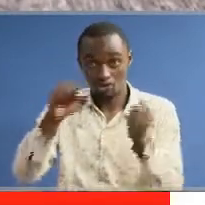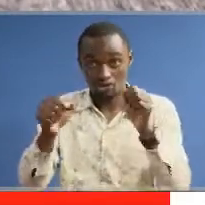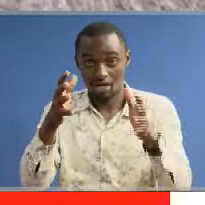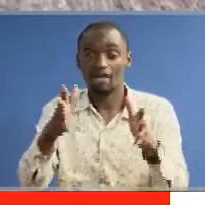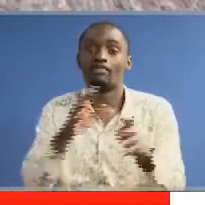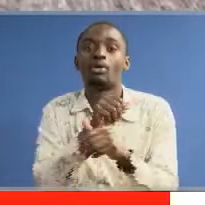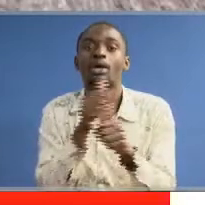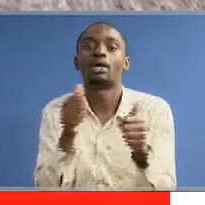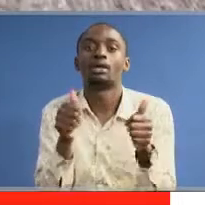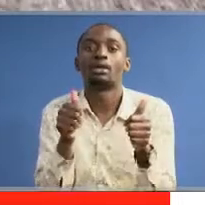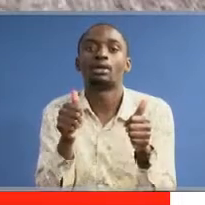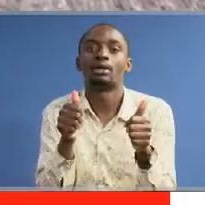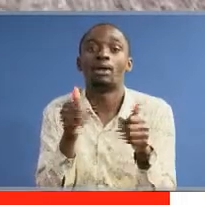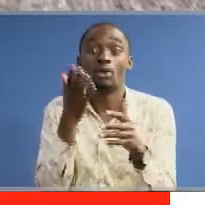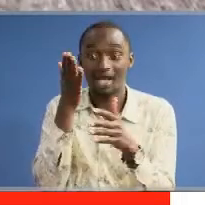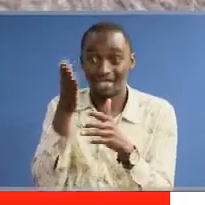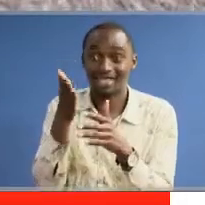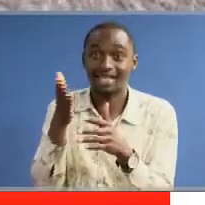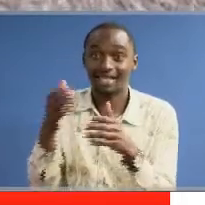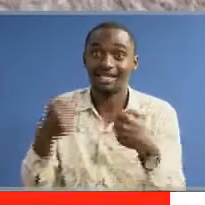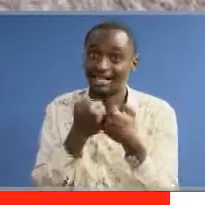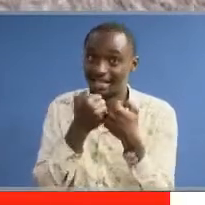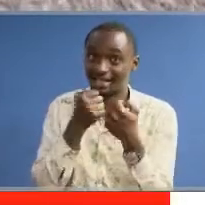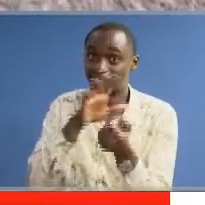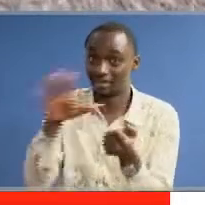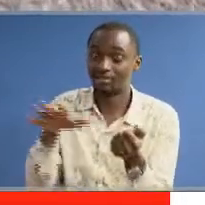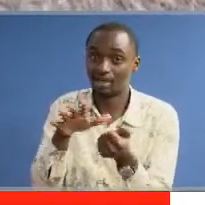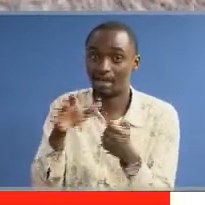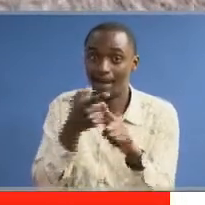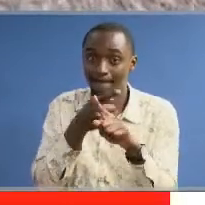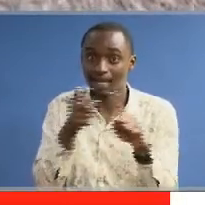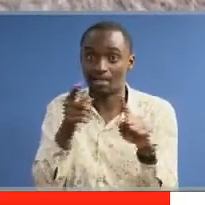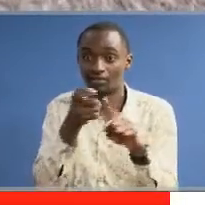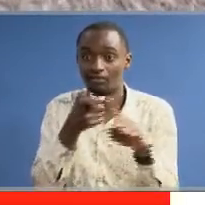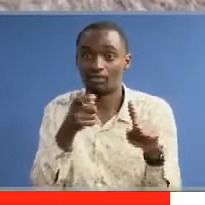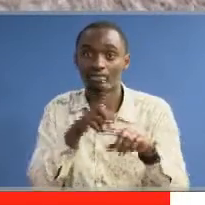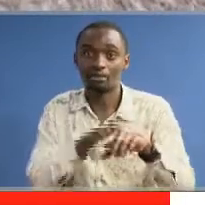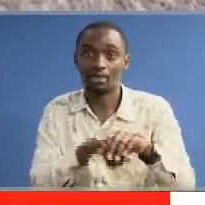wenye walikuwa mahali pa ajali. Lakini tangu siku hiyo